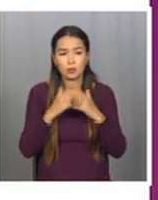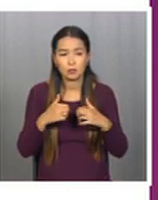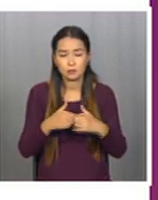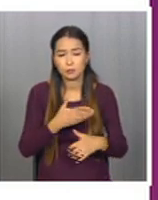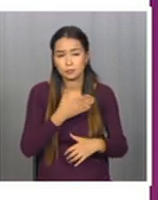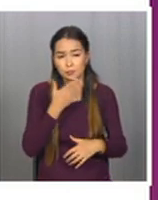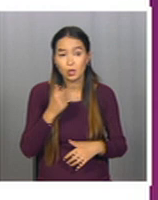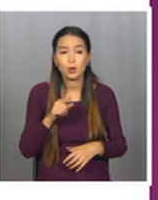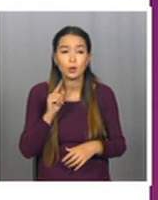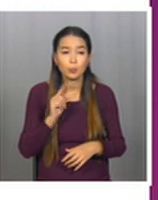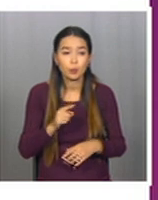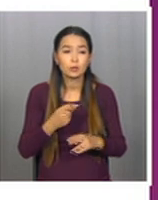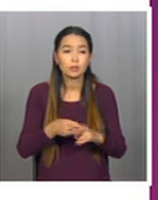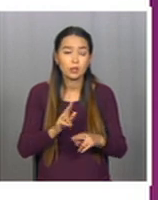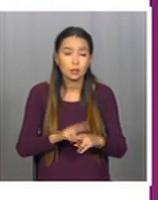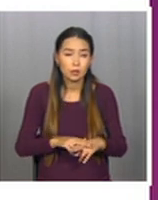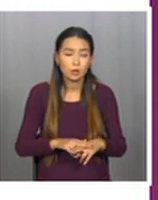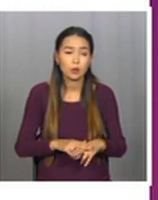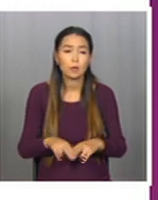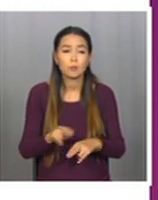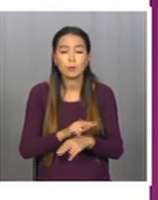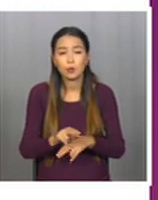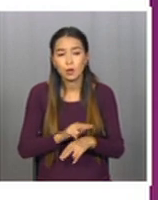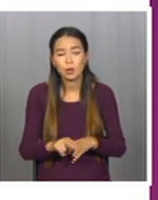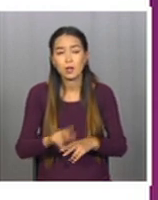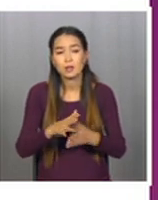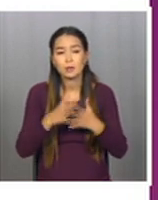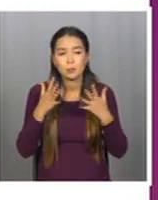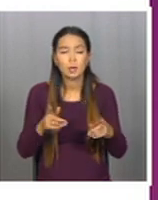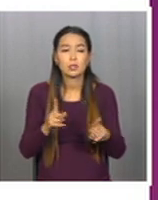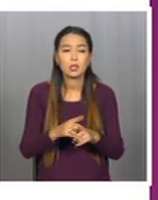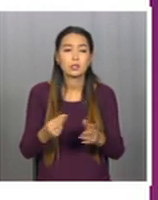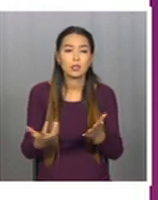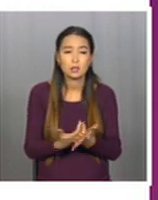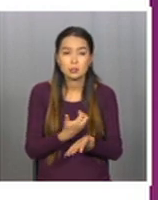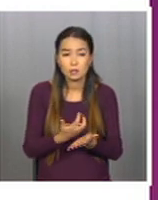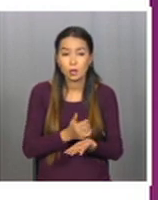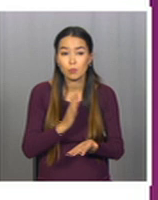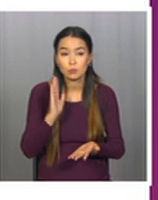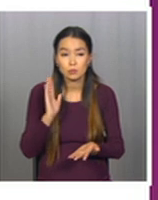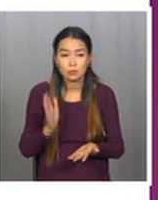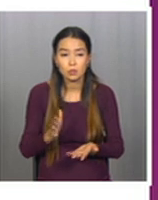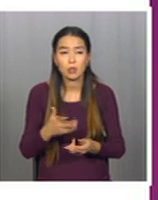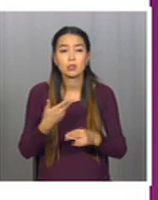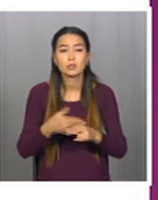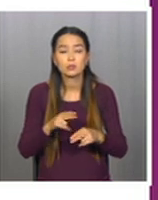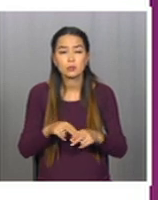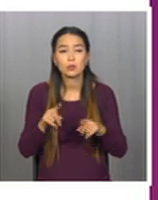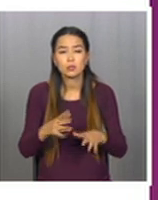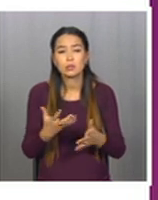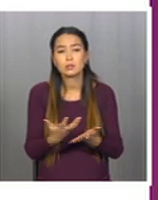Бұнда кәсіп орын белгілі бір үлкен табысқа кенелетін болса, сол табысты